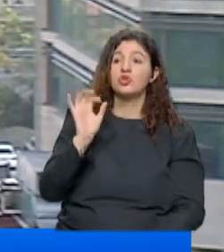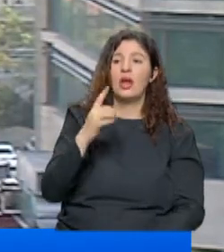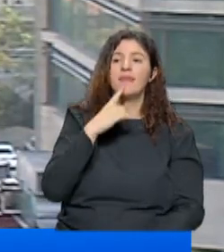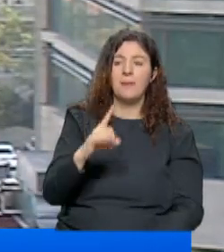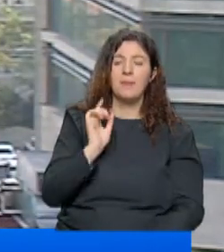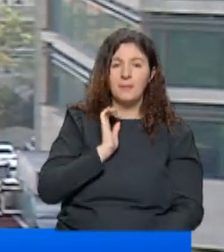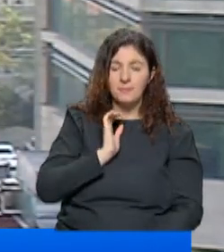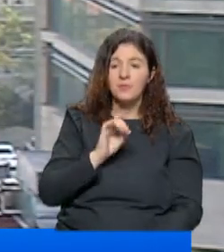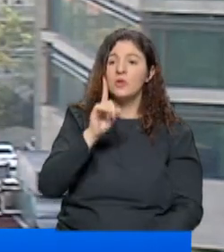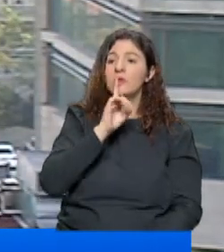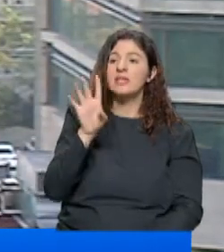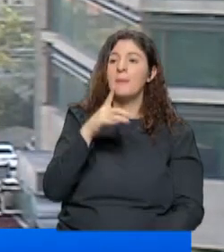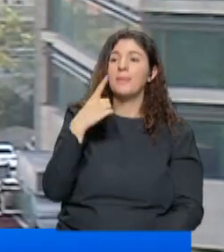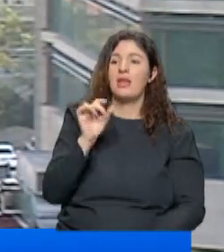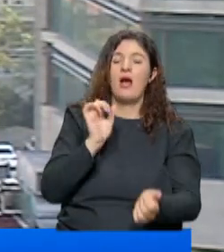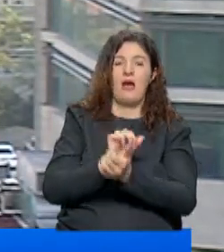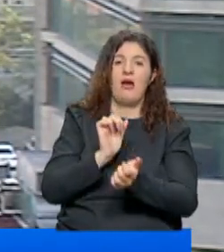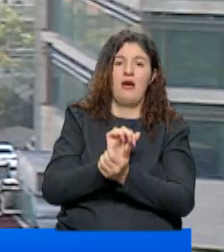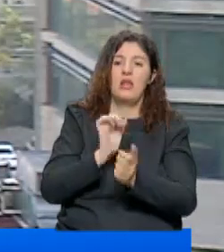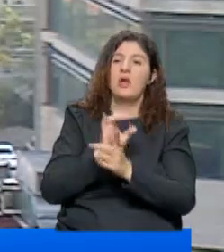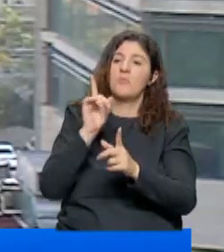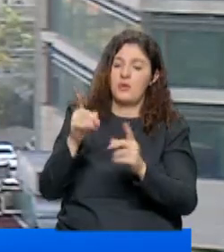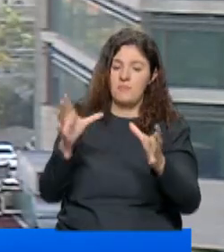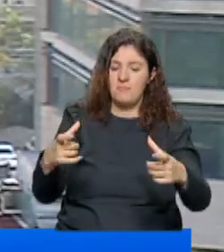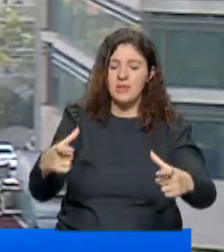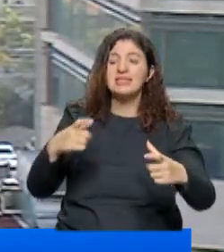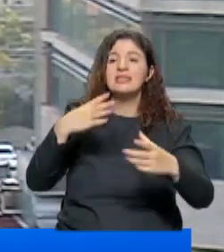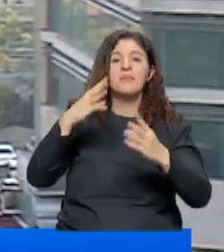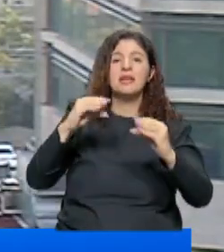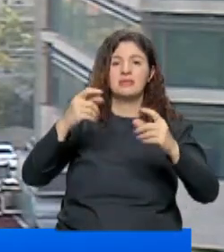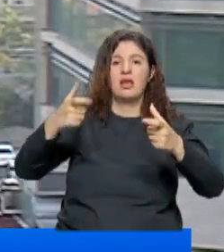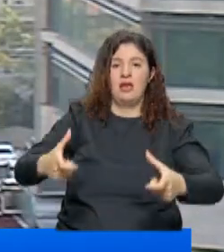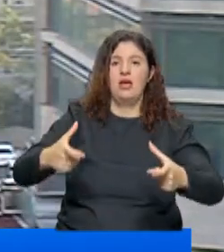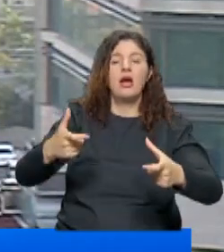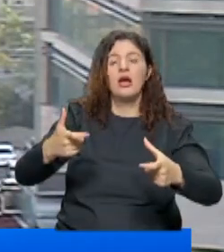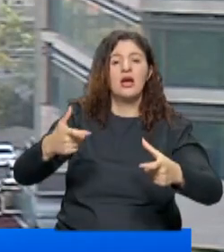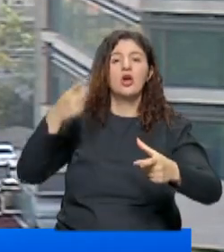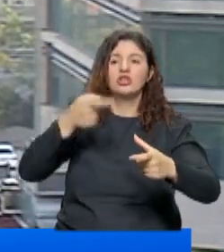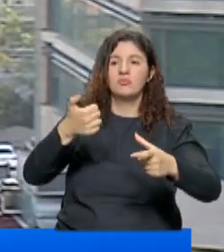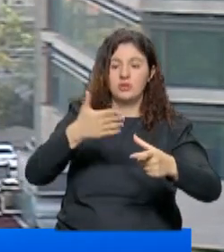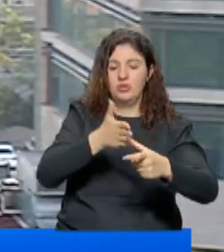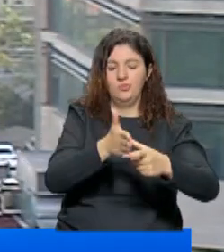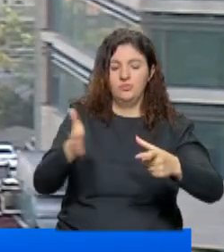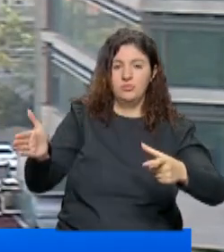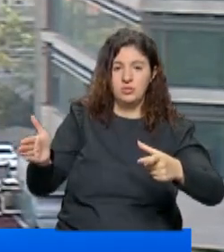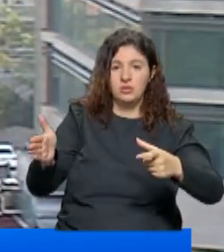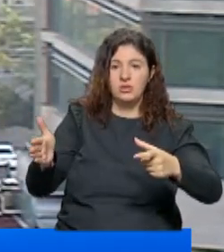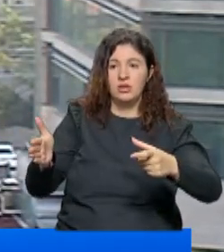demek. 140 bin aile bu pastanın, mevduatın %65'ini almış.